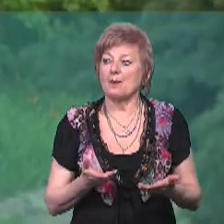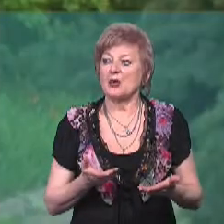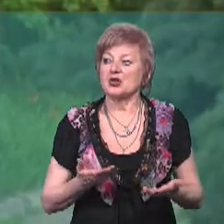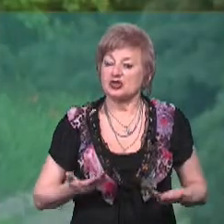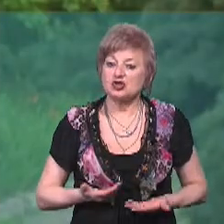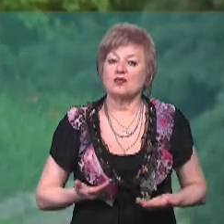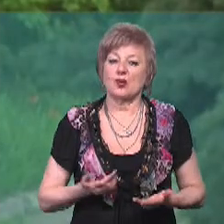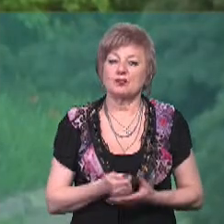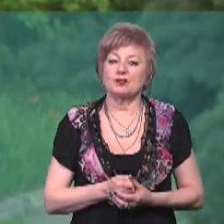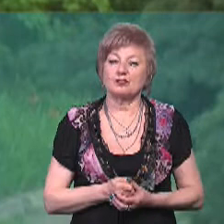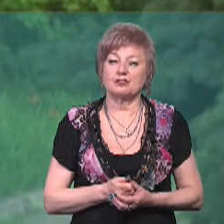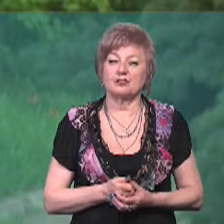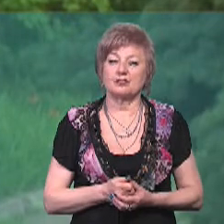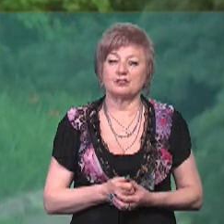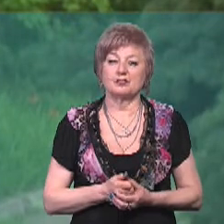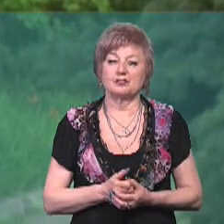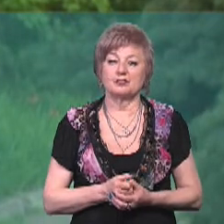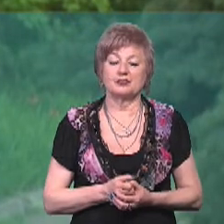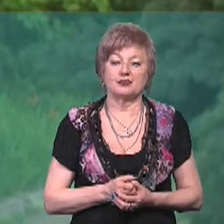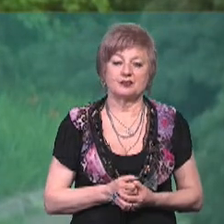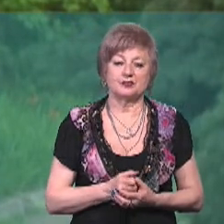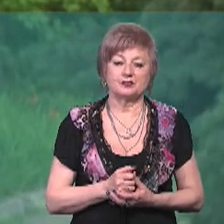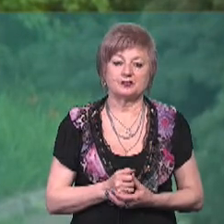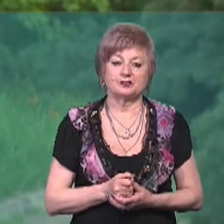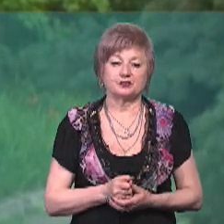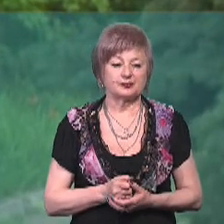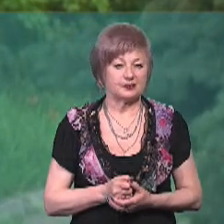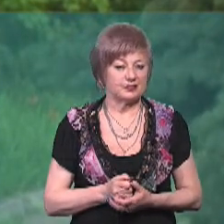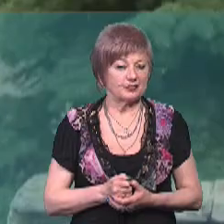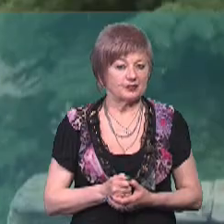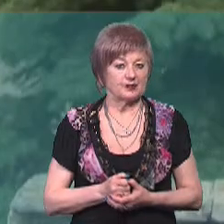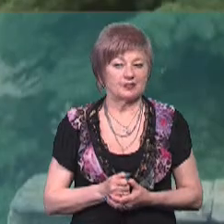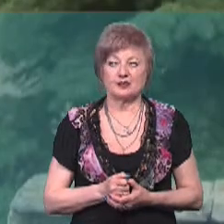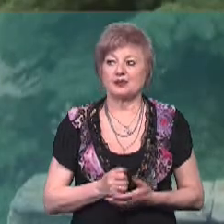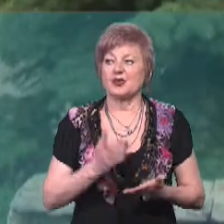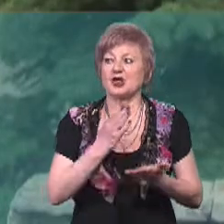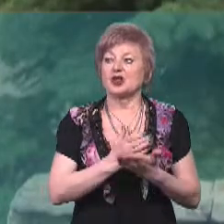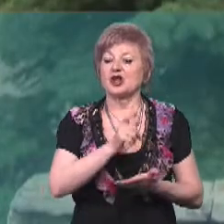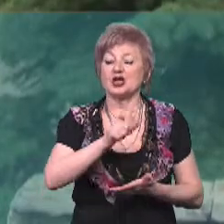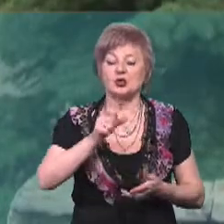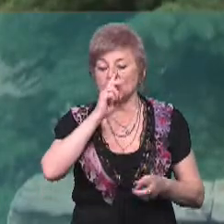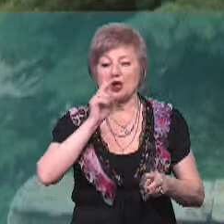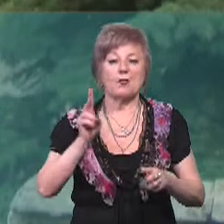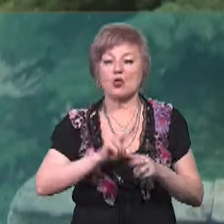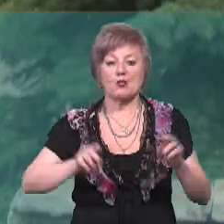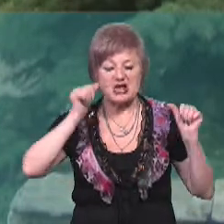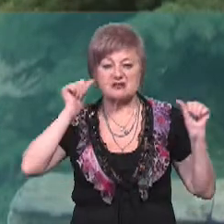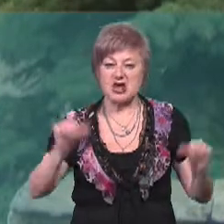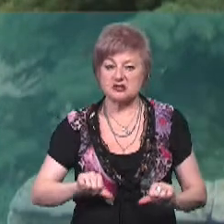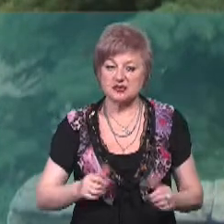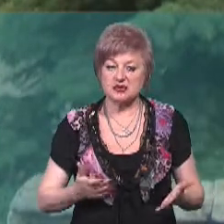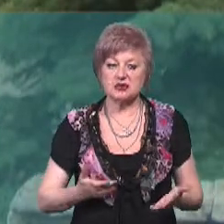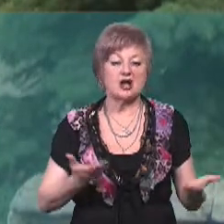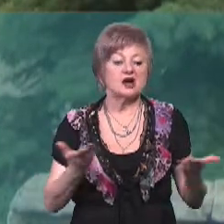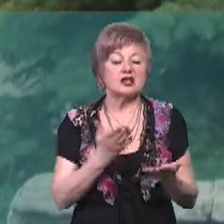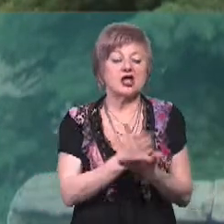знаєте ви, можливо, когось з жителів Запорізької області, які зараз перебувають у полоні? Є люди, пропавші безвісті. От, і де вони